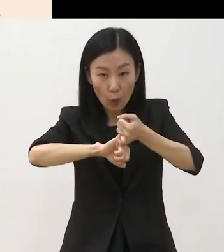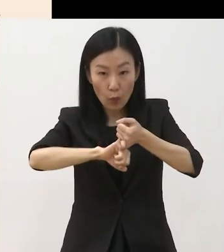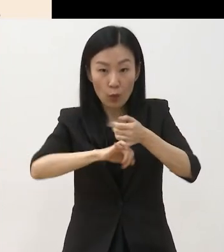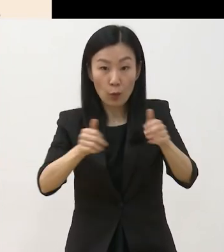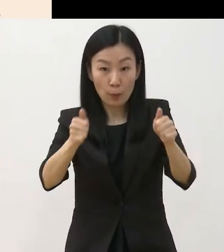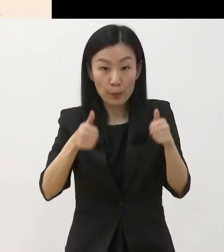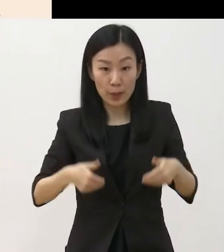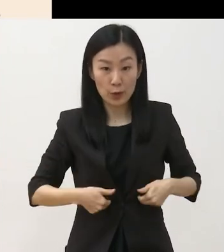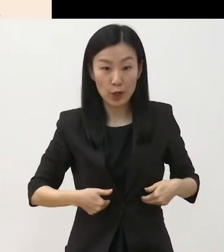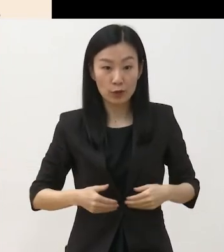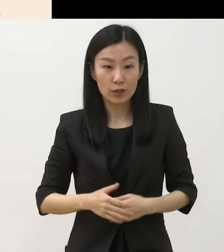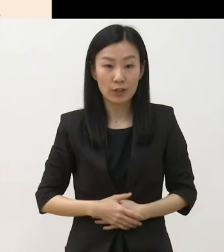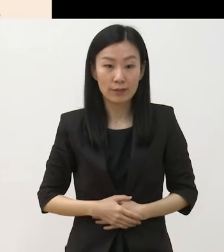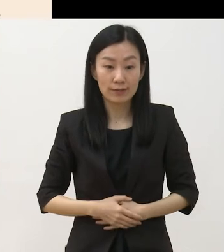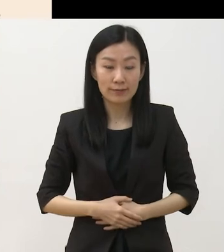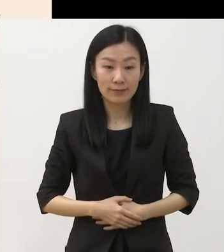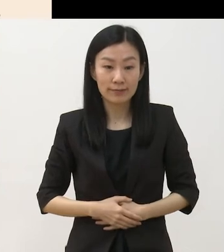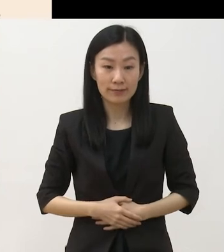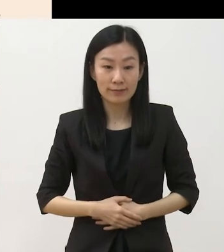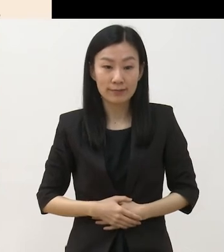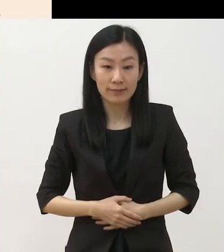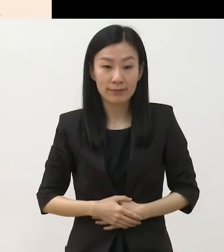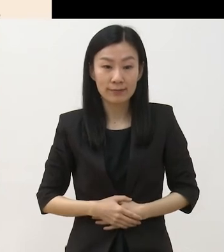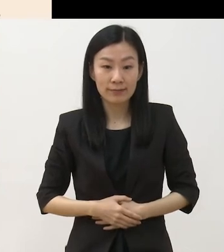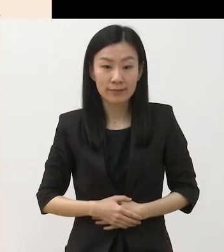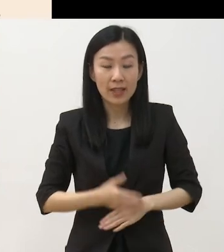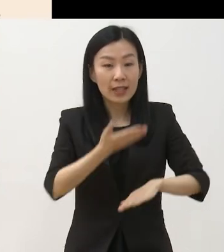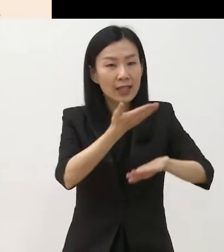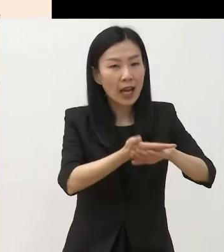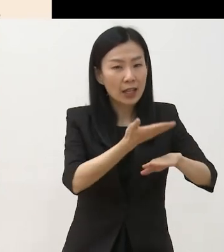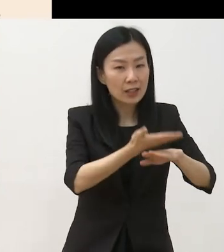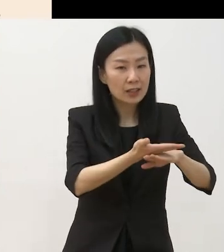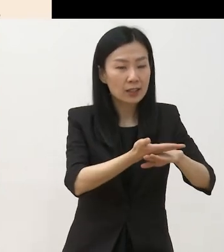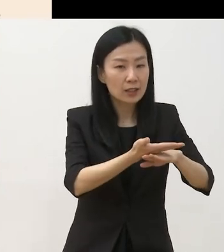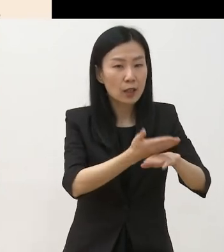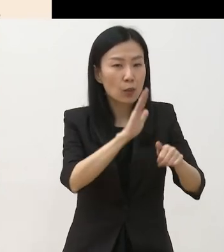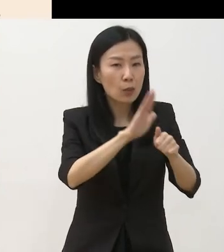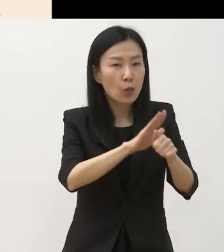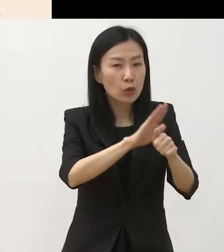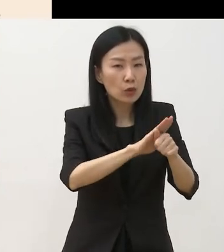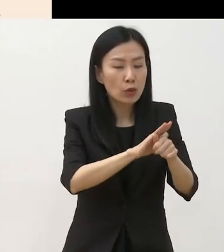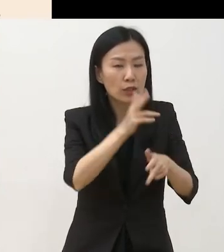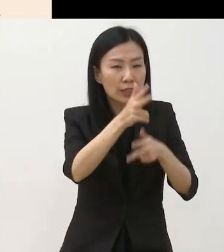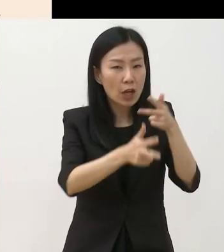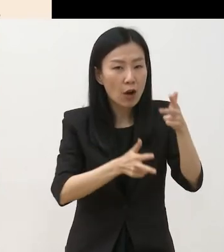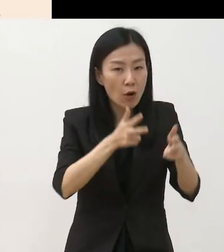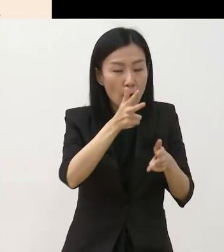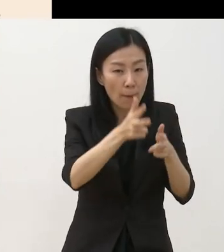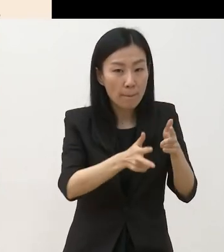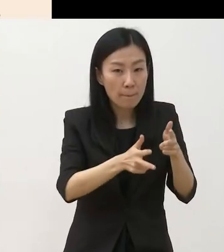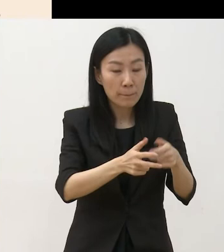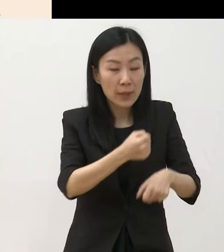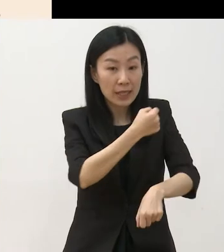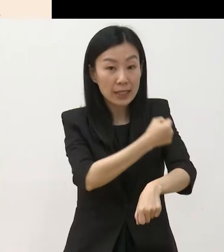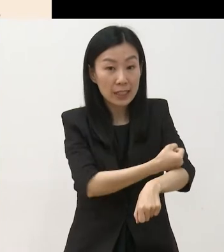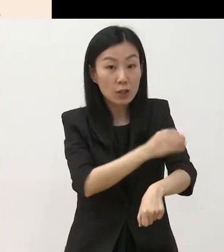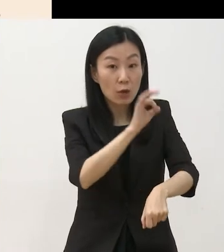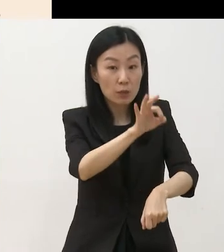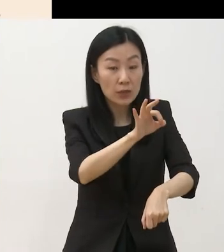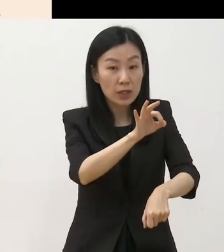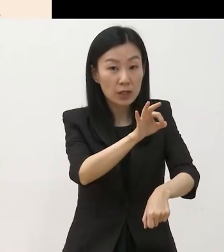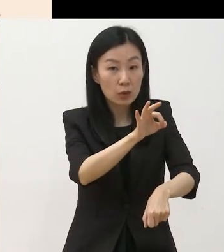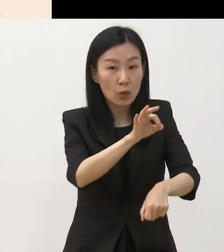다음에 연수단원이 다른 문예기금 사업이나 다른 기관 보조 사업에 동일 보조 비목인 인건비로